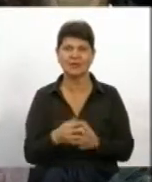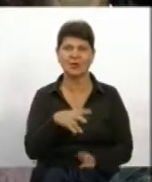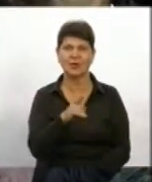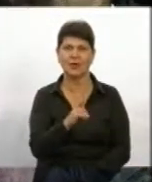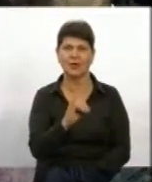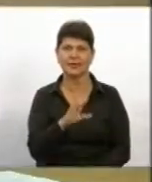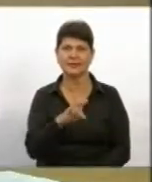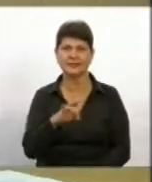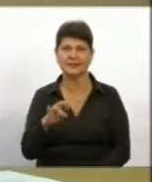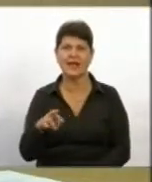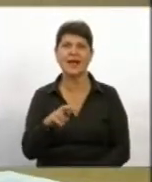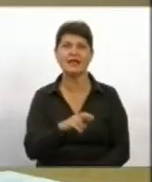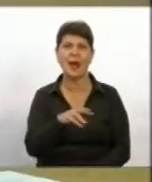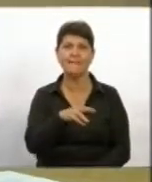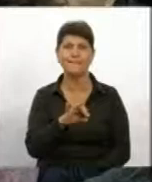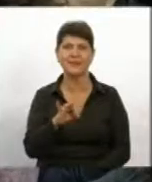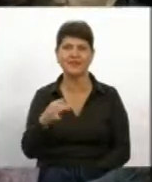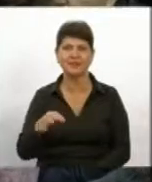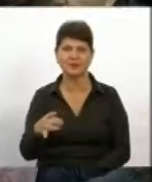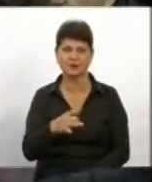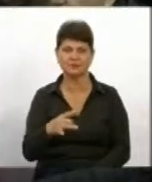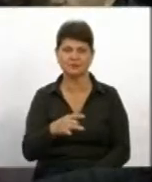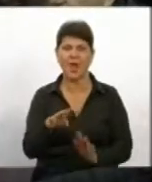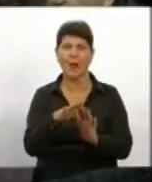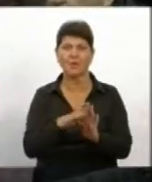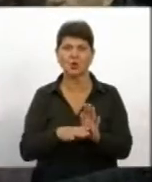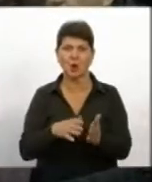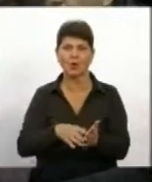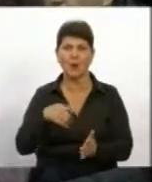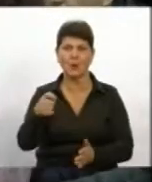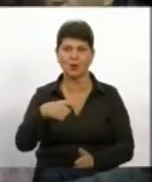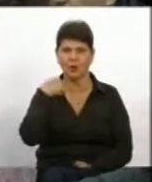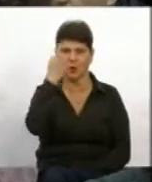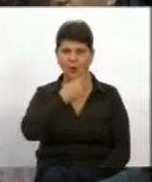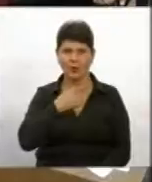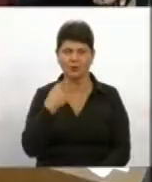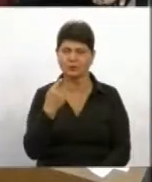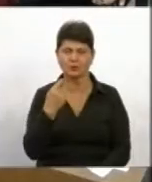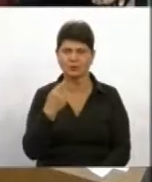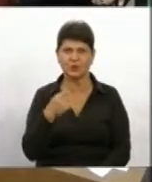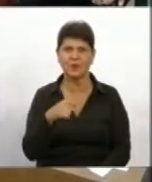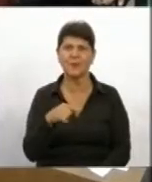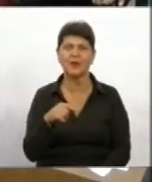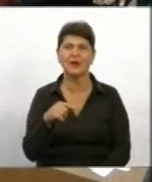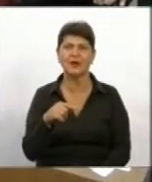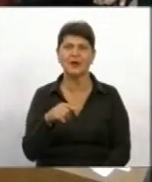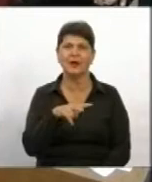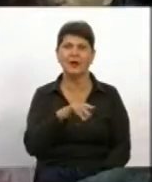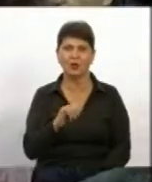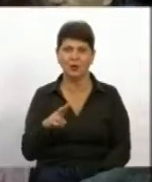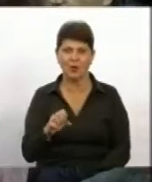Ямпільського. Салецький взяв до уваги протоколи, подані особами від імені релігійних громад села Велика Кісниця та села Лука-Мелешківська. При